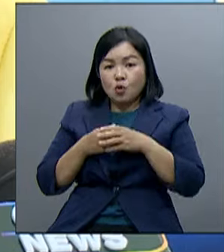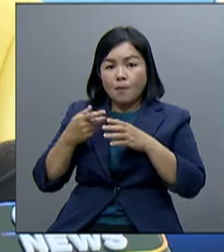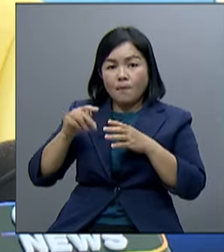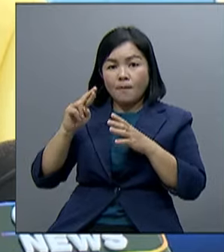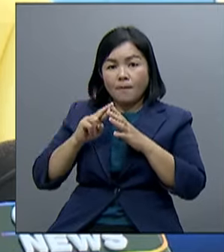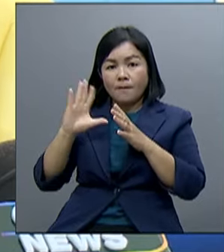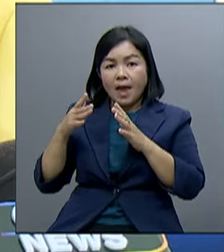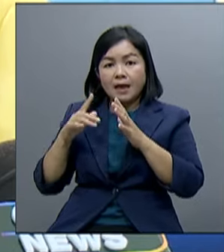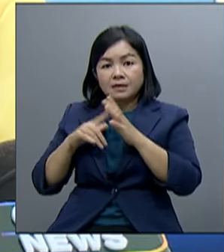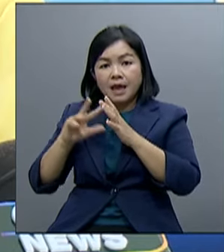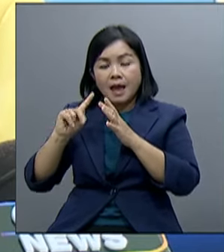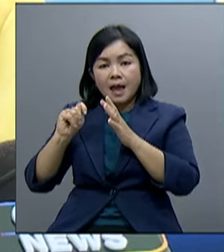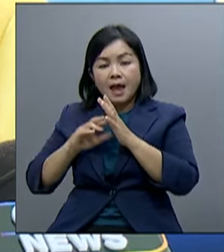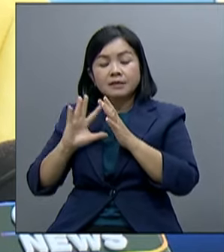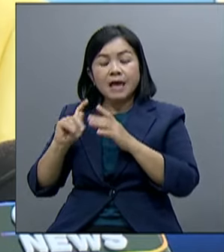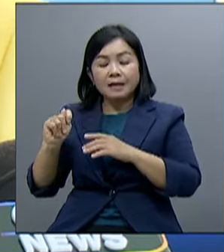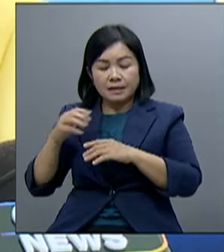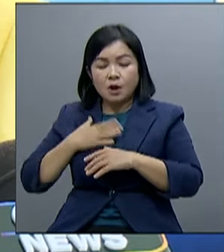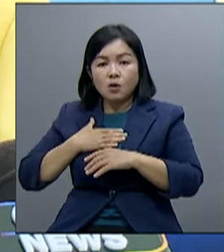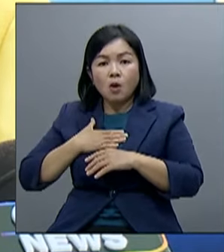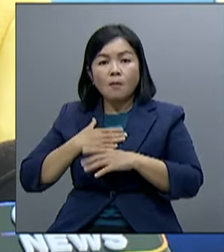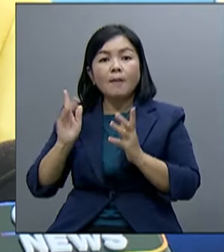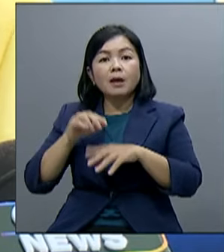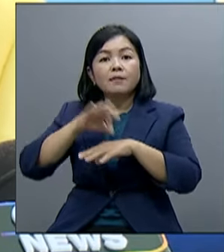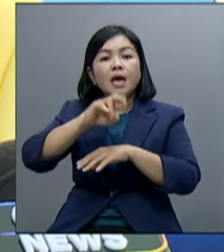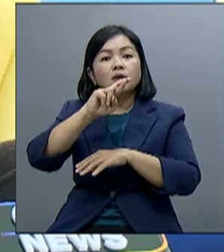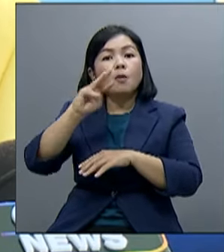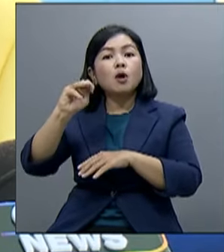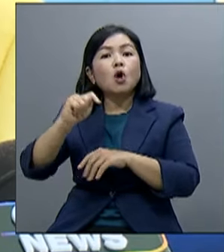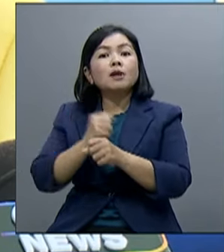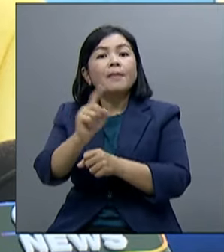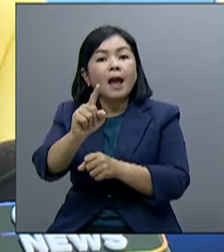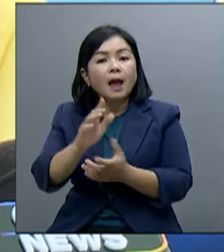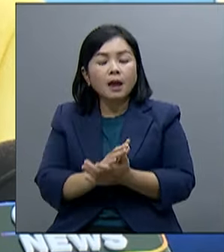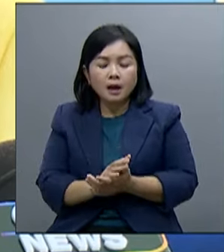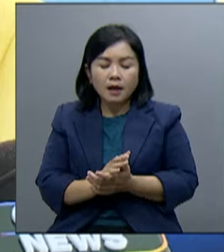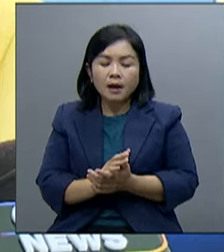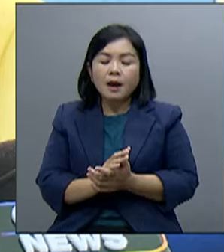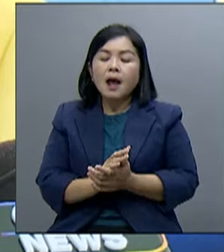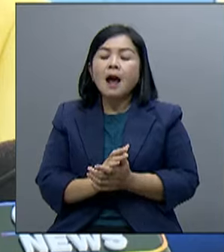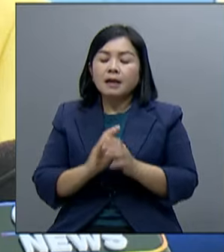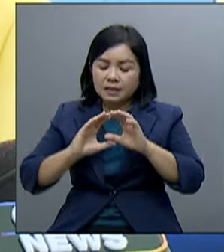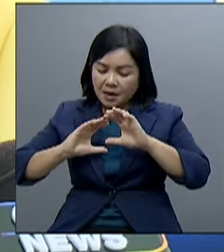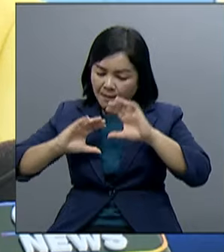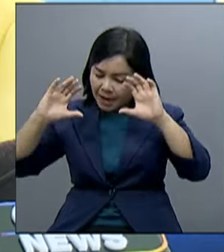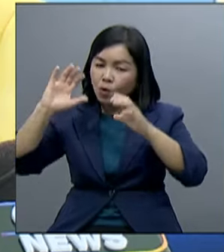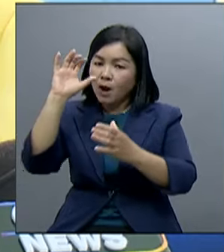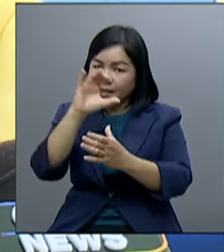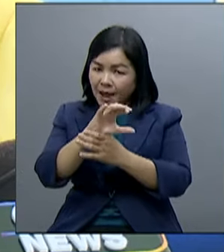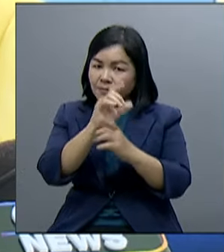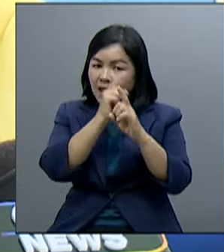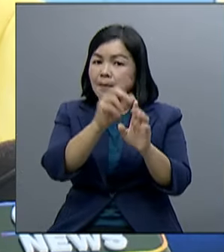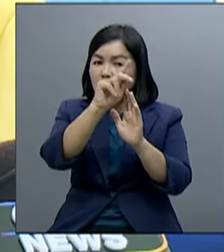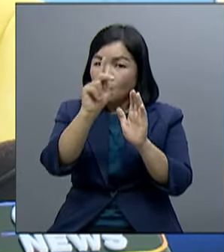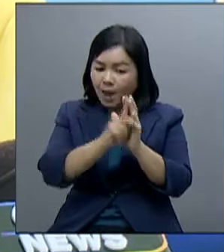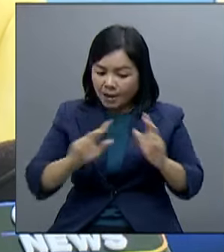ว่าในฐานะที่เป็นรัฐมนตรียุติธรรมคือรัฐต้องปฏิบัติตามและบังคับใช้กฎหมายอย่างเคร่งครัดในฐานะของ